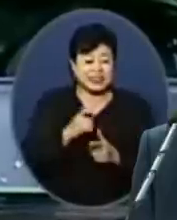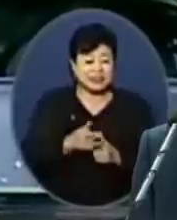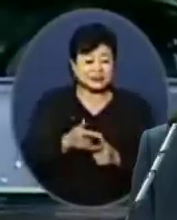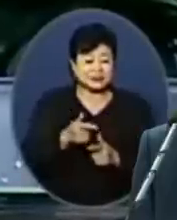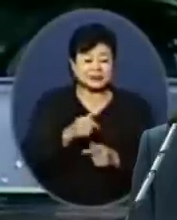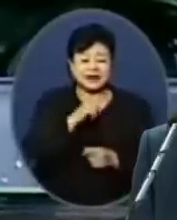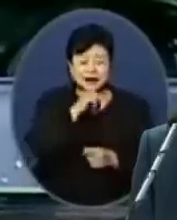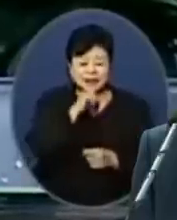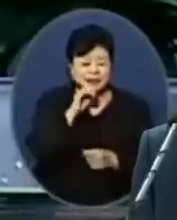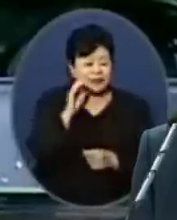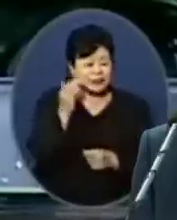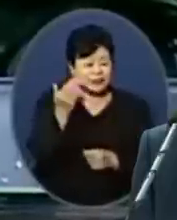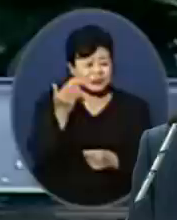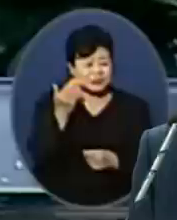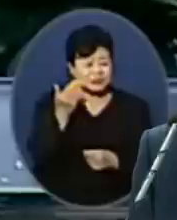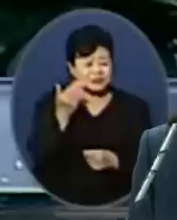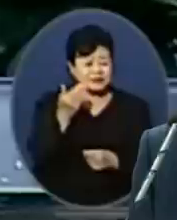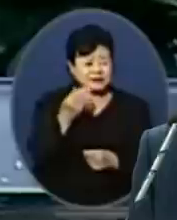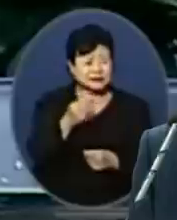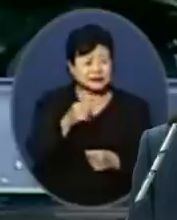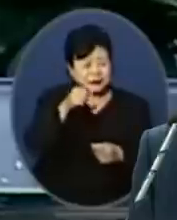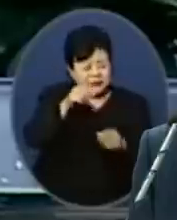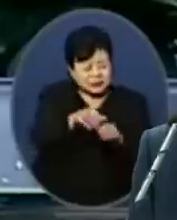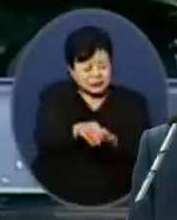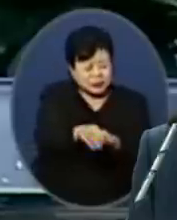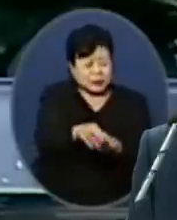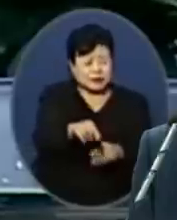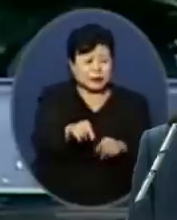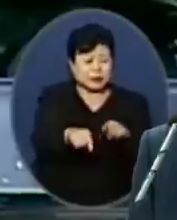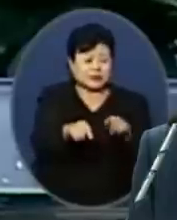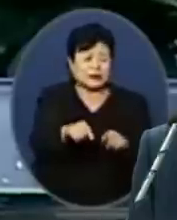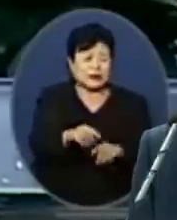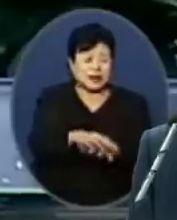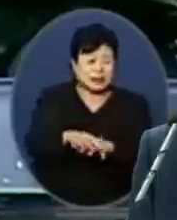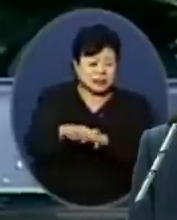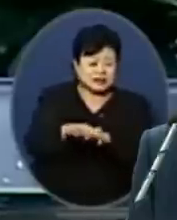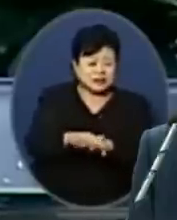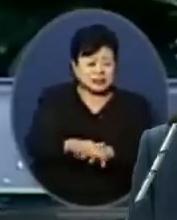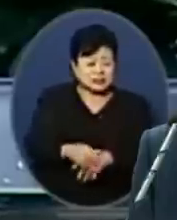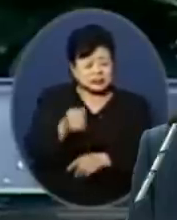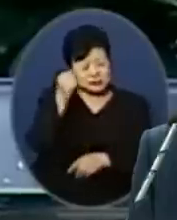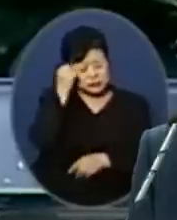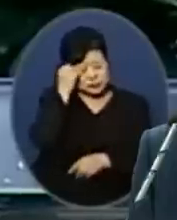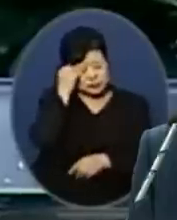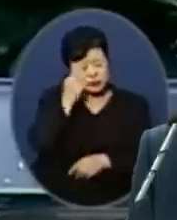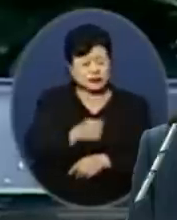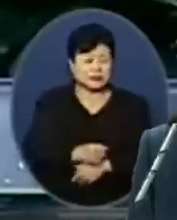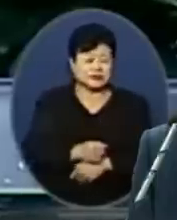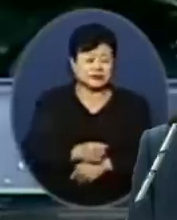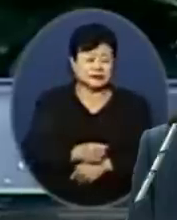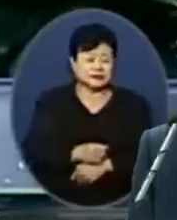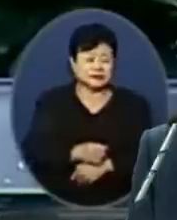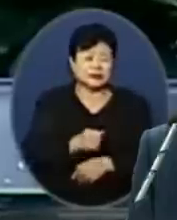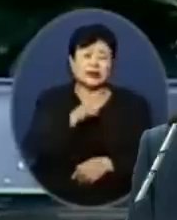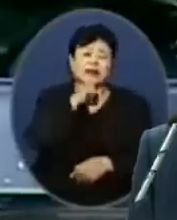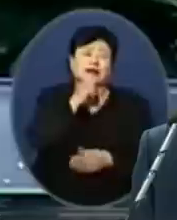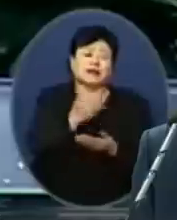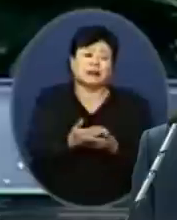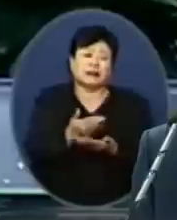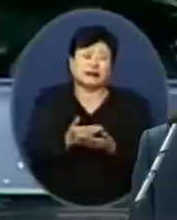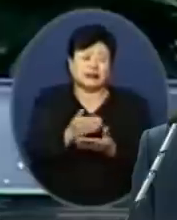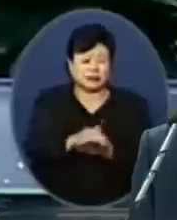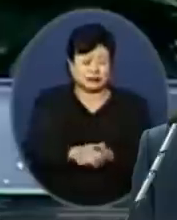예수님이 가난하게 되어서 맨발 벗고 들에서 주무시고 동양에 먹고